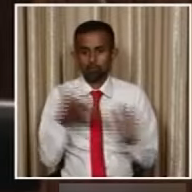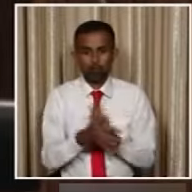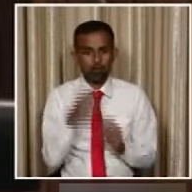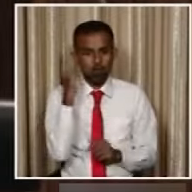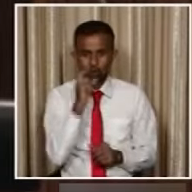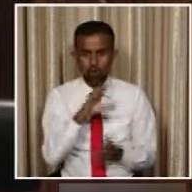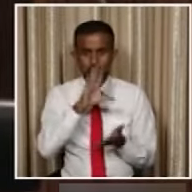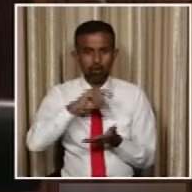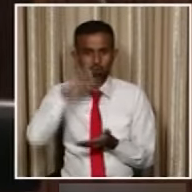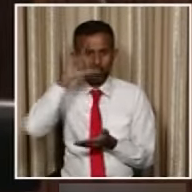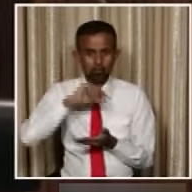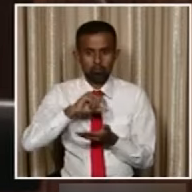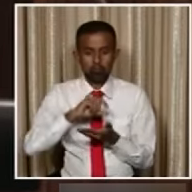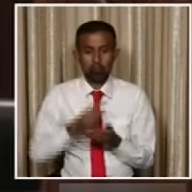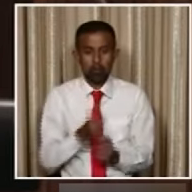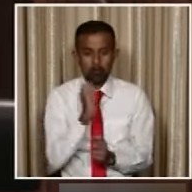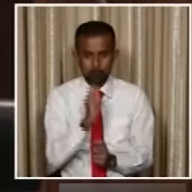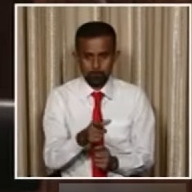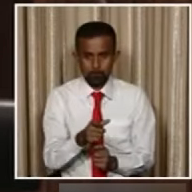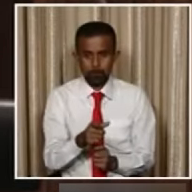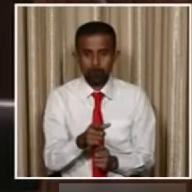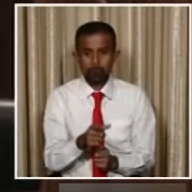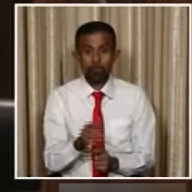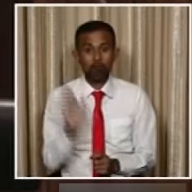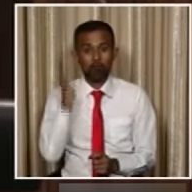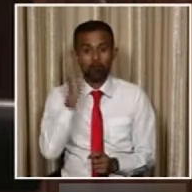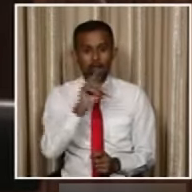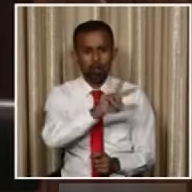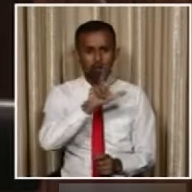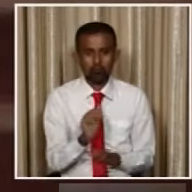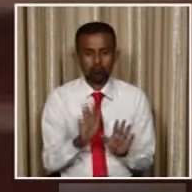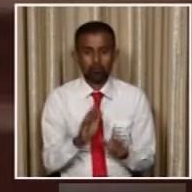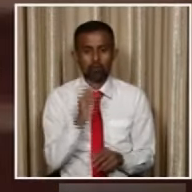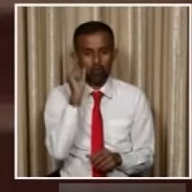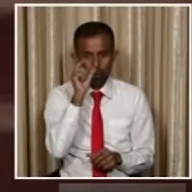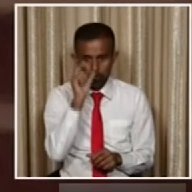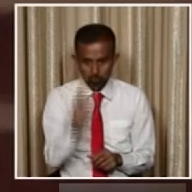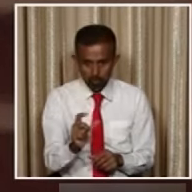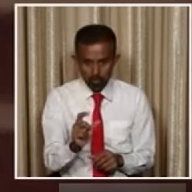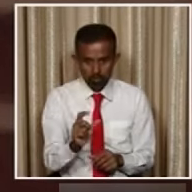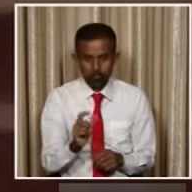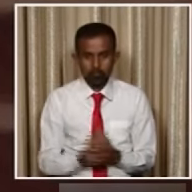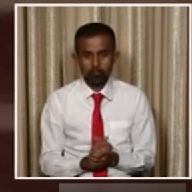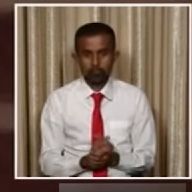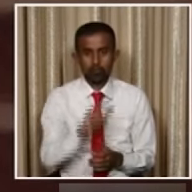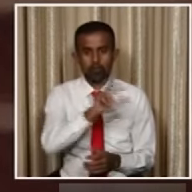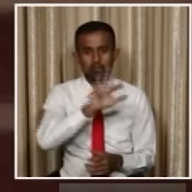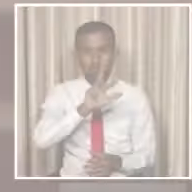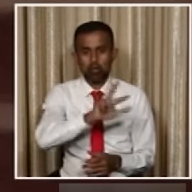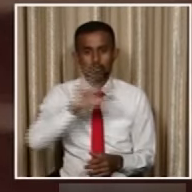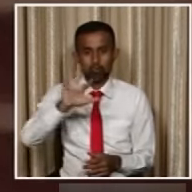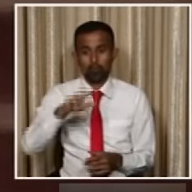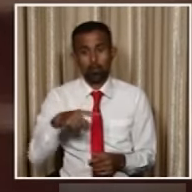සාක්ෂි එකතු කරනවා නම් වන්දි ගෙවනවා නම් ඇයි මේකේ විශේෂයෙන්ම 88 89 අයින් කරලා තියෙන්නේ? සත්‍ය 88 89 ට